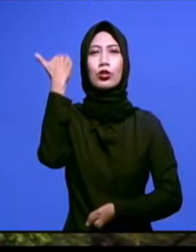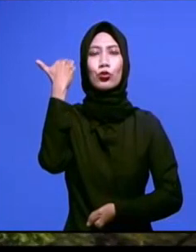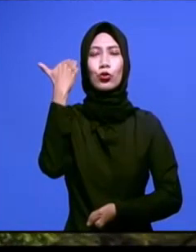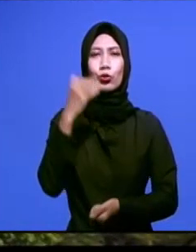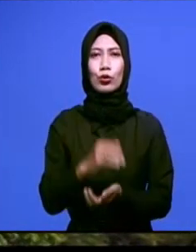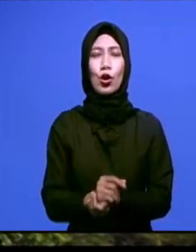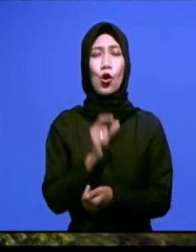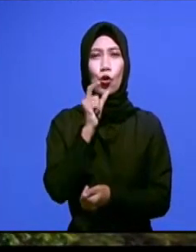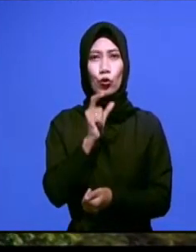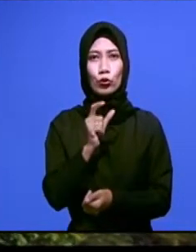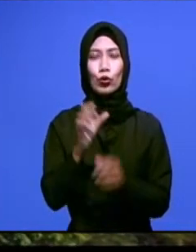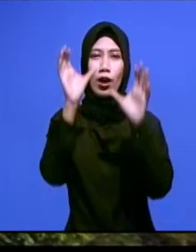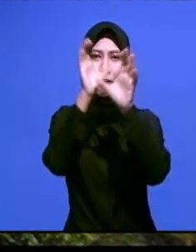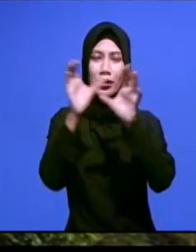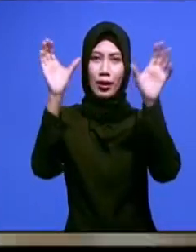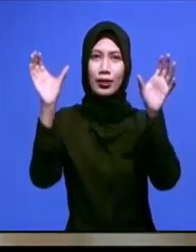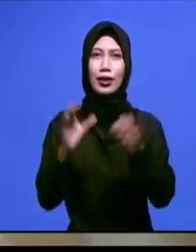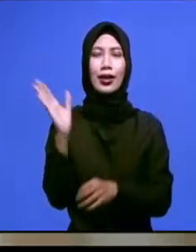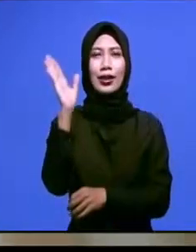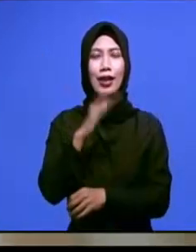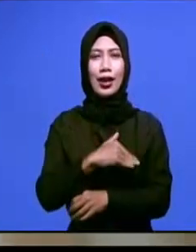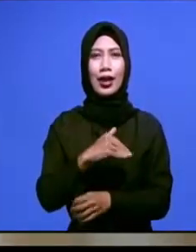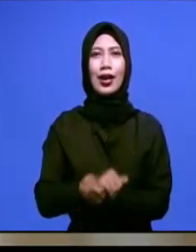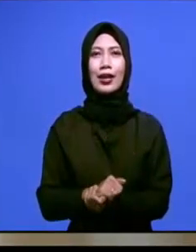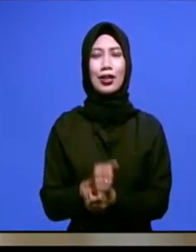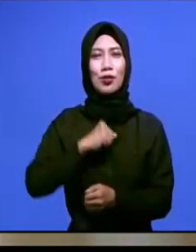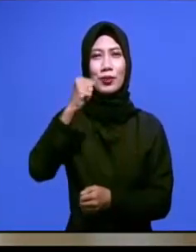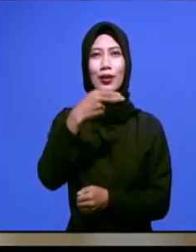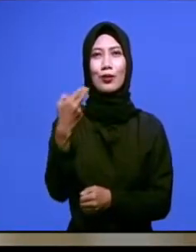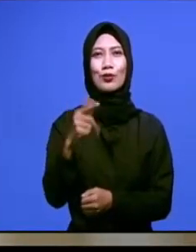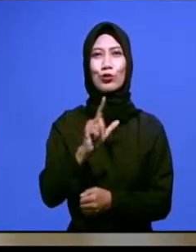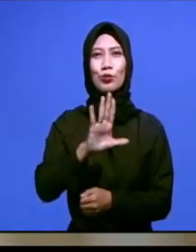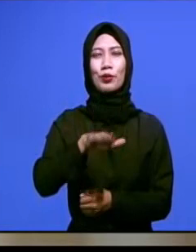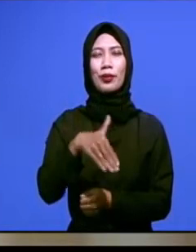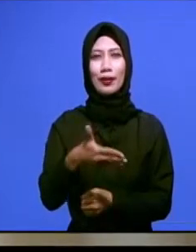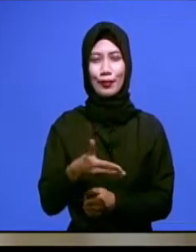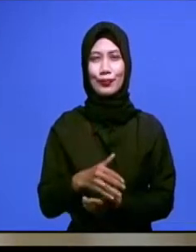RI ke-75 di tengah pandemi COVID-19. Tim Liputan Trans 7.